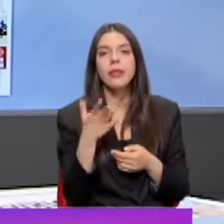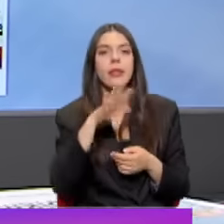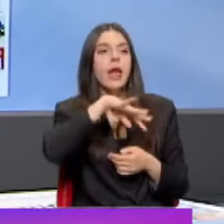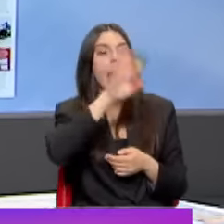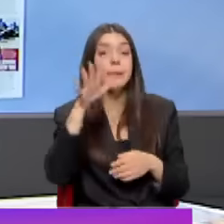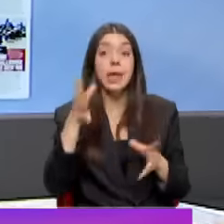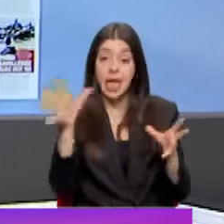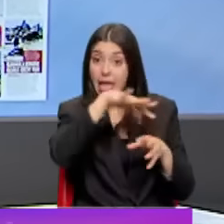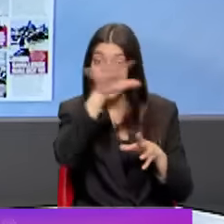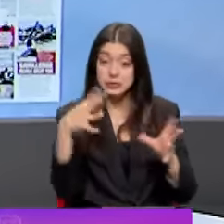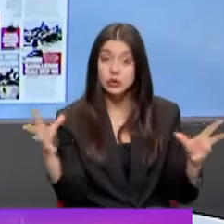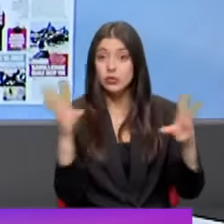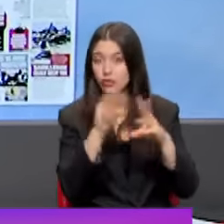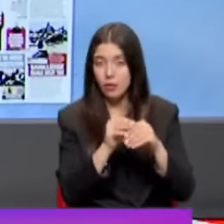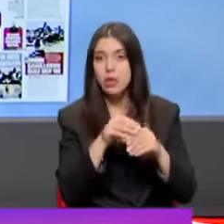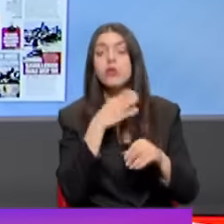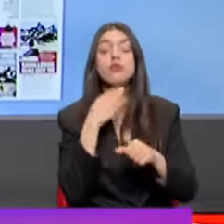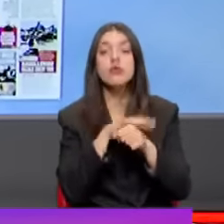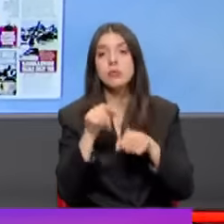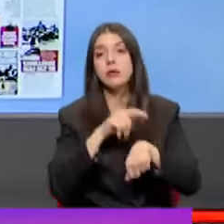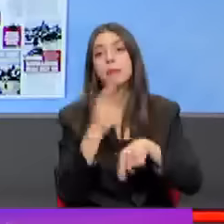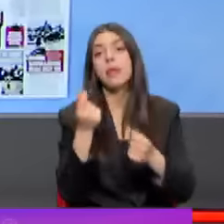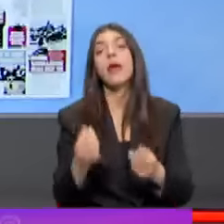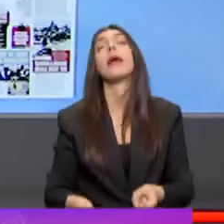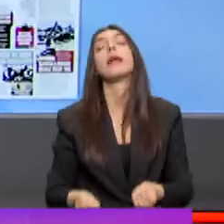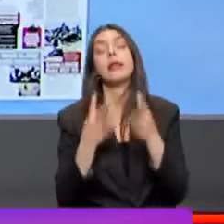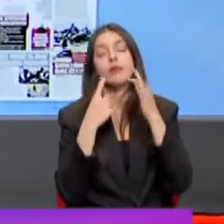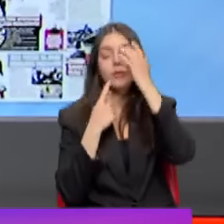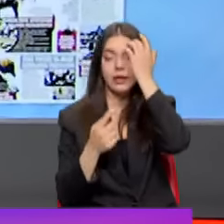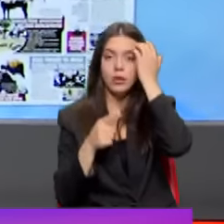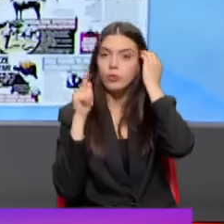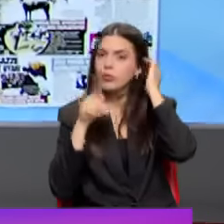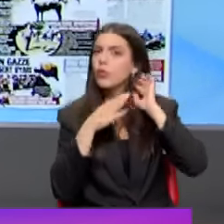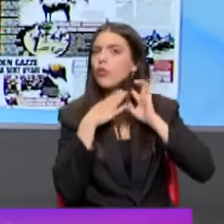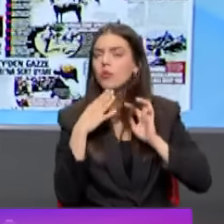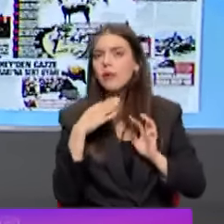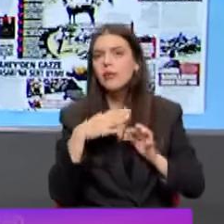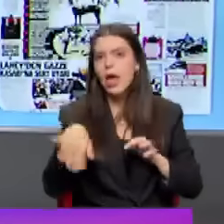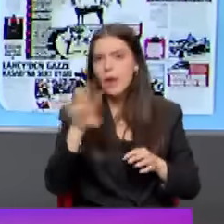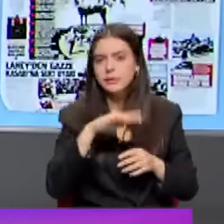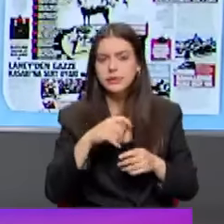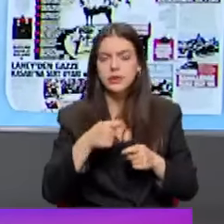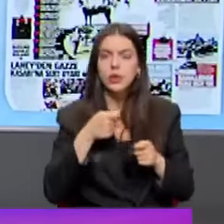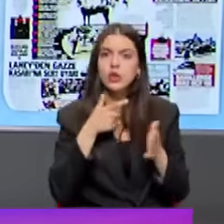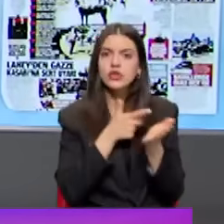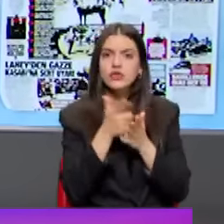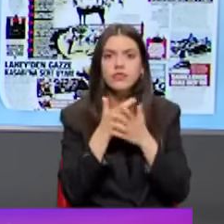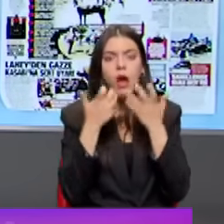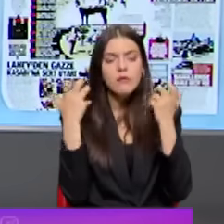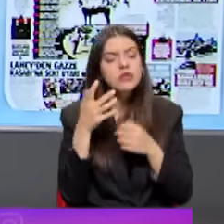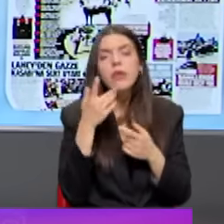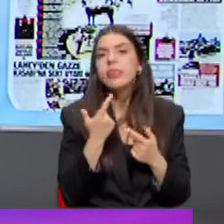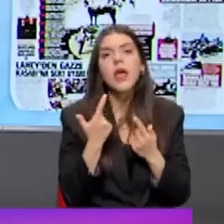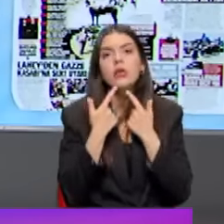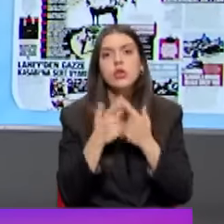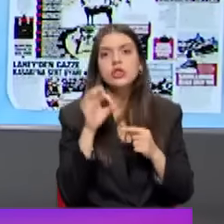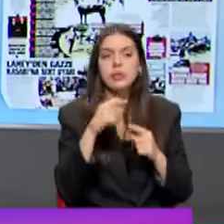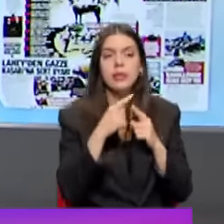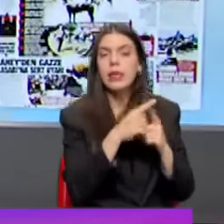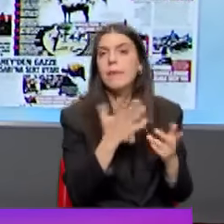kurban kesmeye yetmiyor emeklinin durumu bu peki o kurbanlıkları üretenler neler söylüyor talep şimdi ne